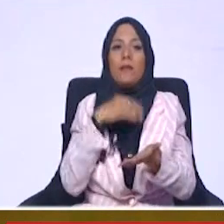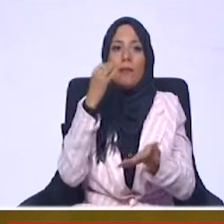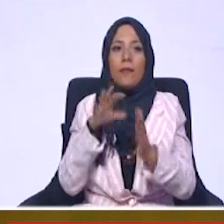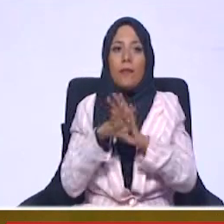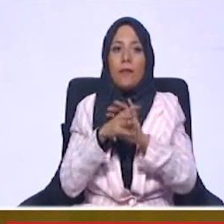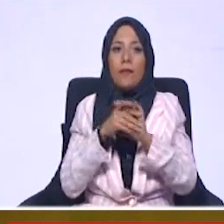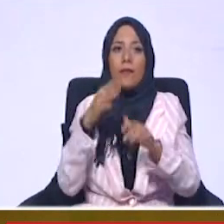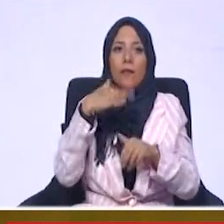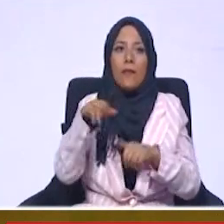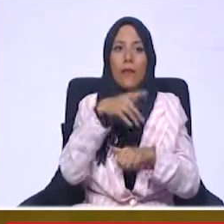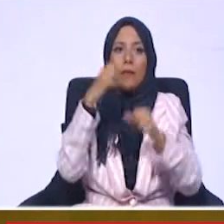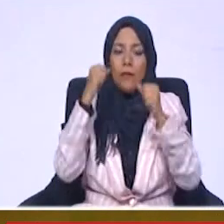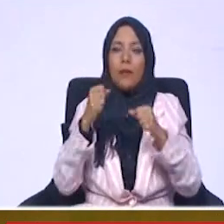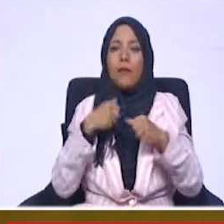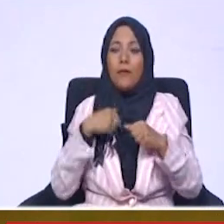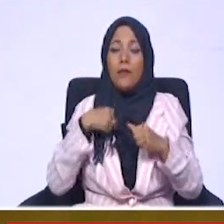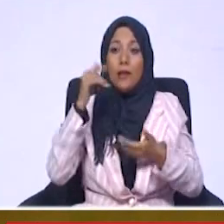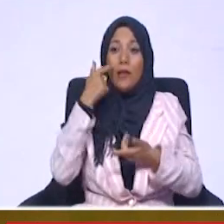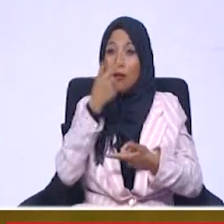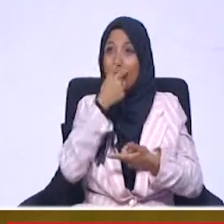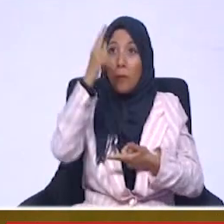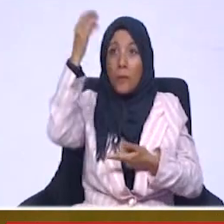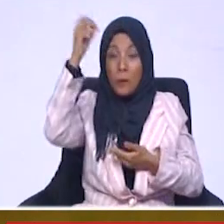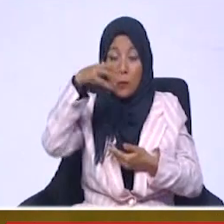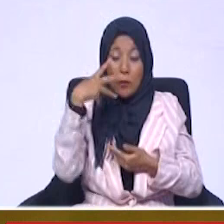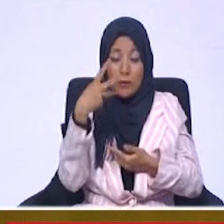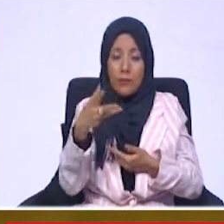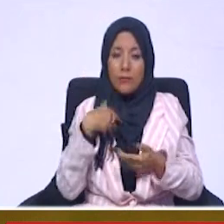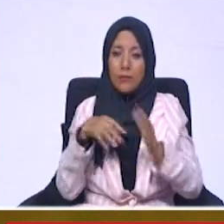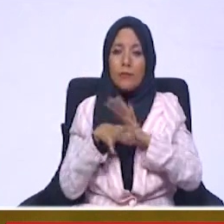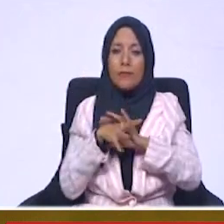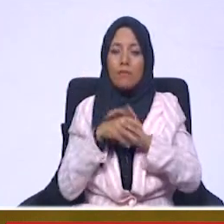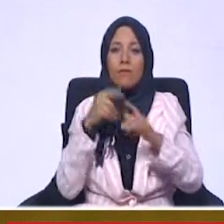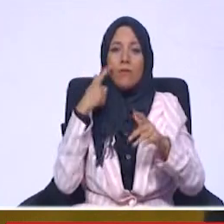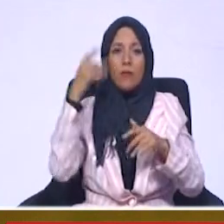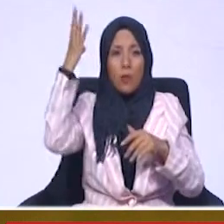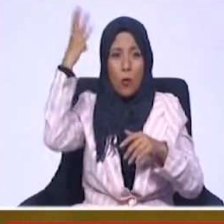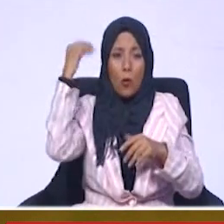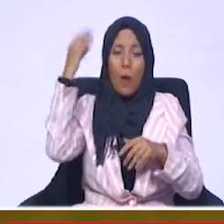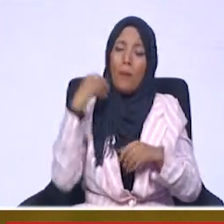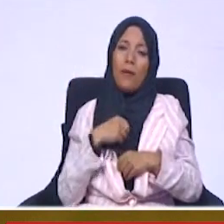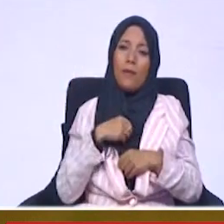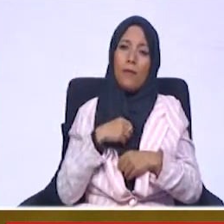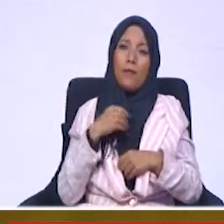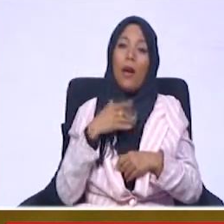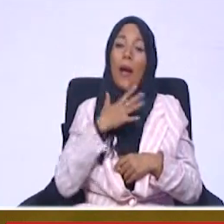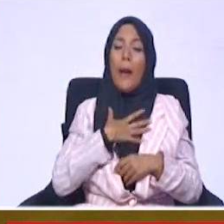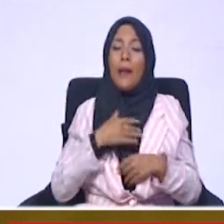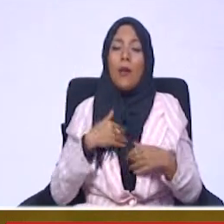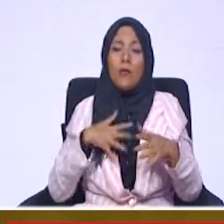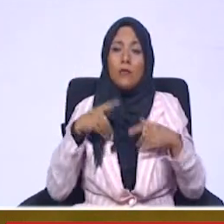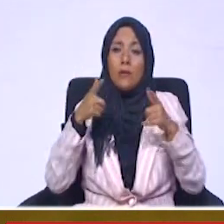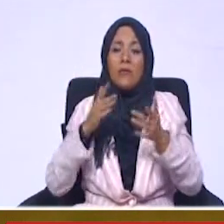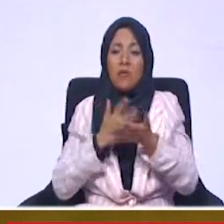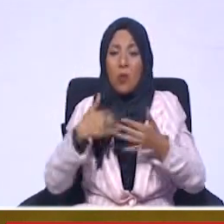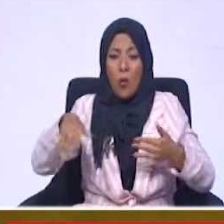فذا اقصى امانيها فنظره منك يا سؤلي ويا املي احب الي من